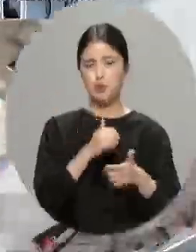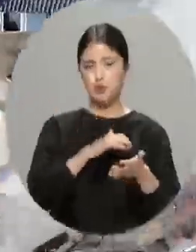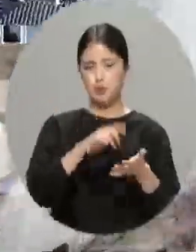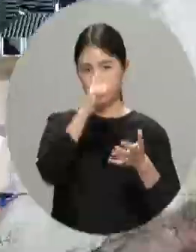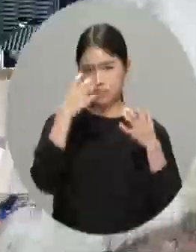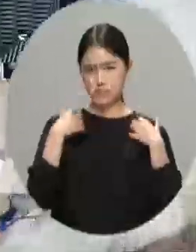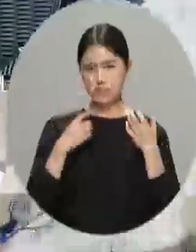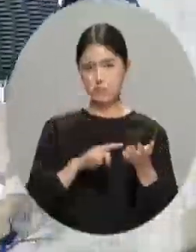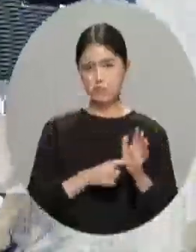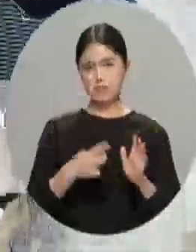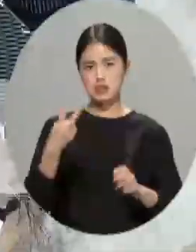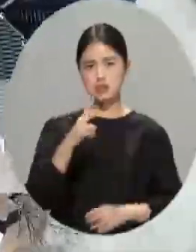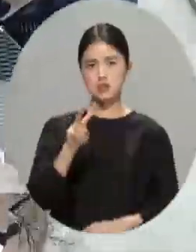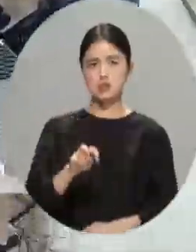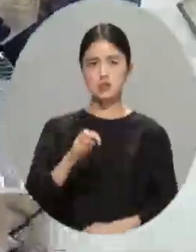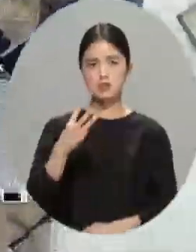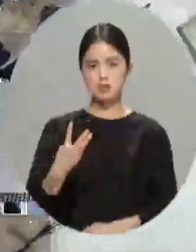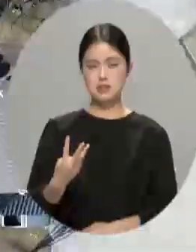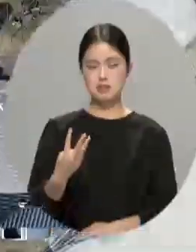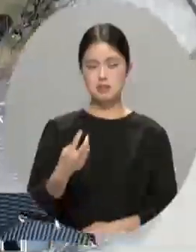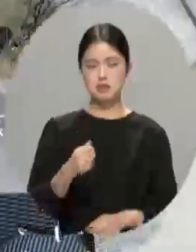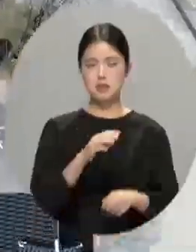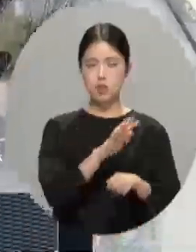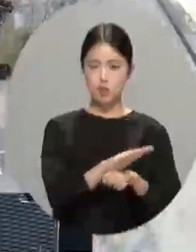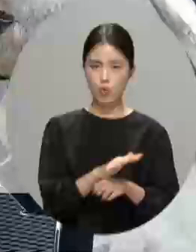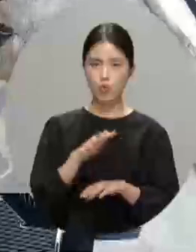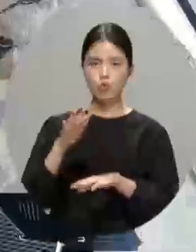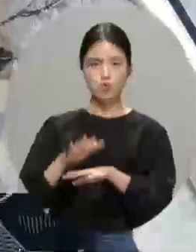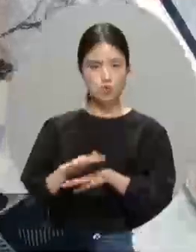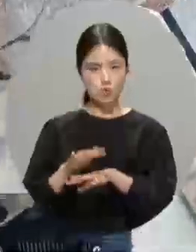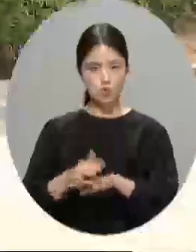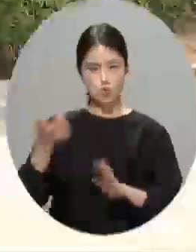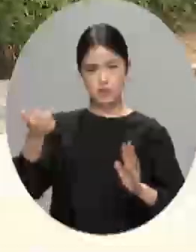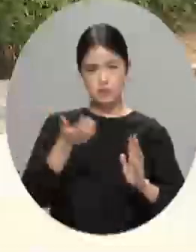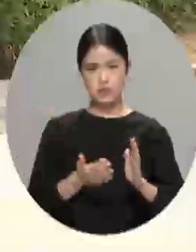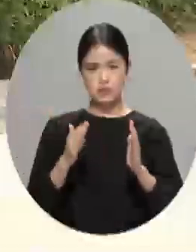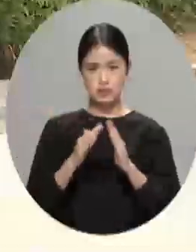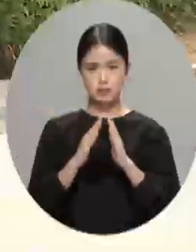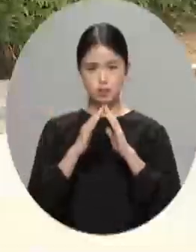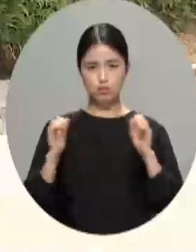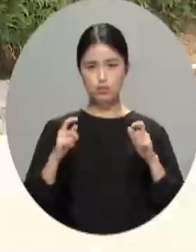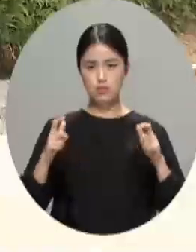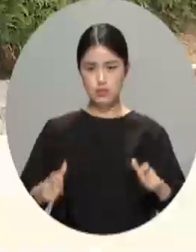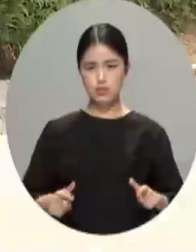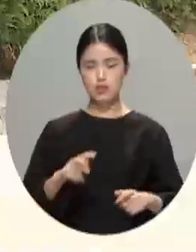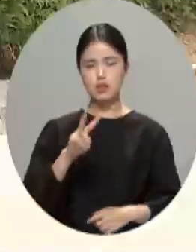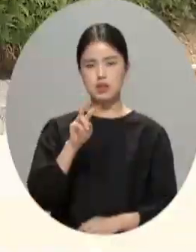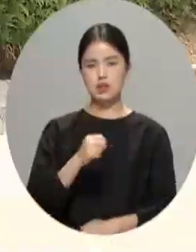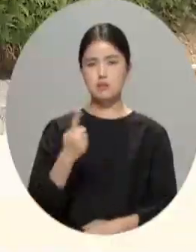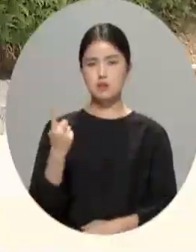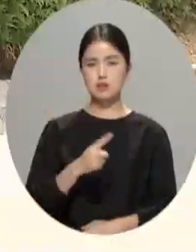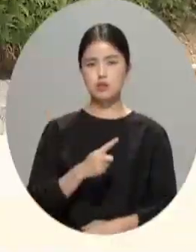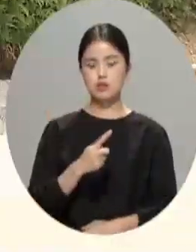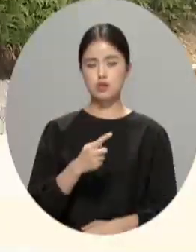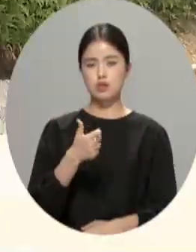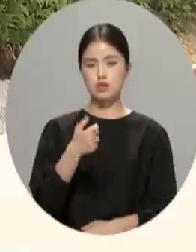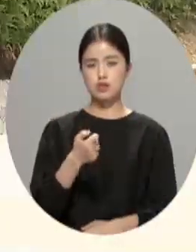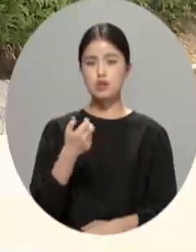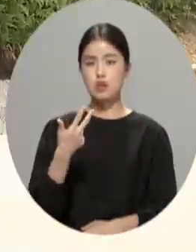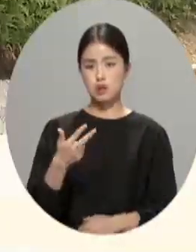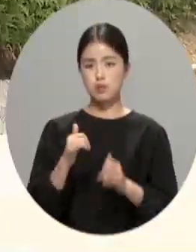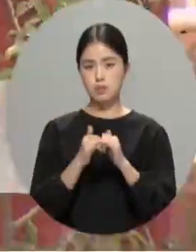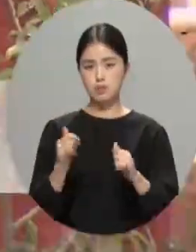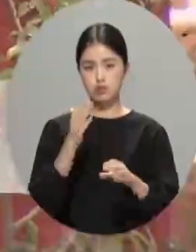호남지방통계청이 발표한 2023년 귀농귀촌 현황에 따르면 전북 지역 귀촌인은 21,157명으로 이